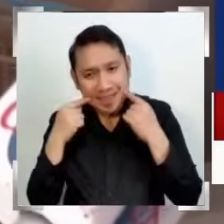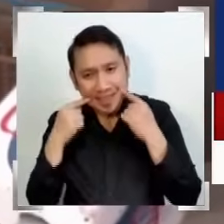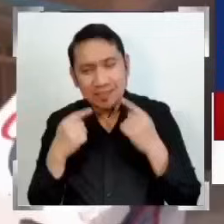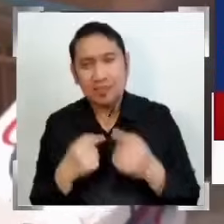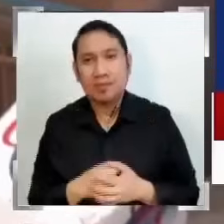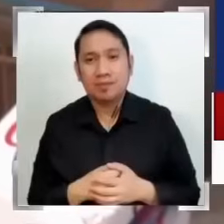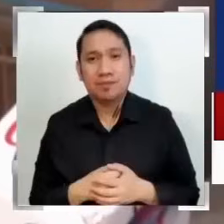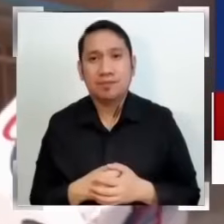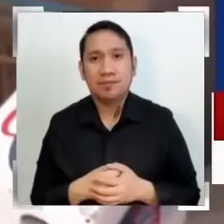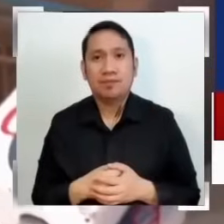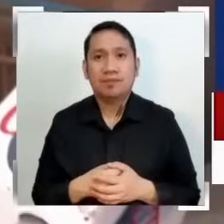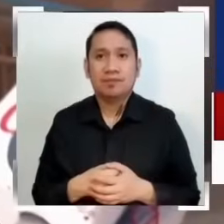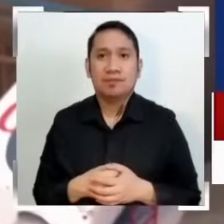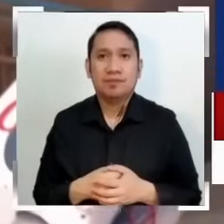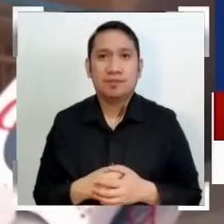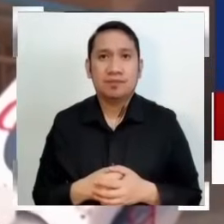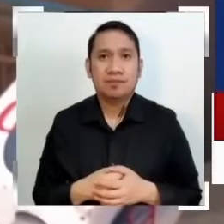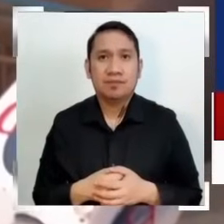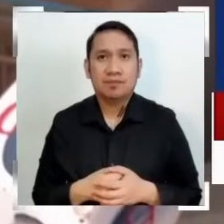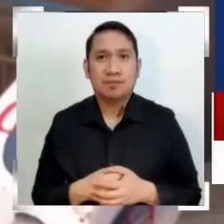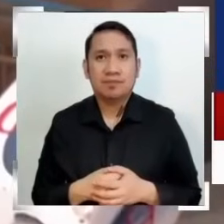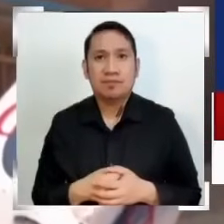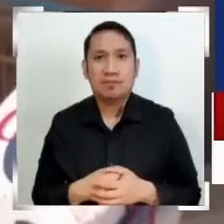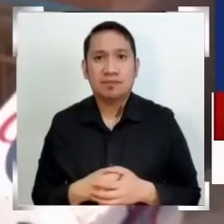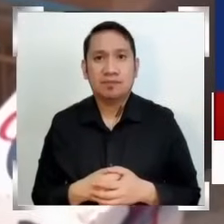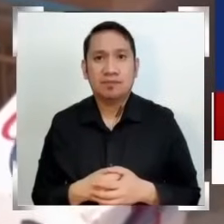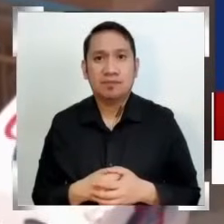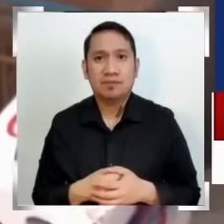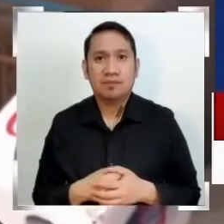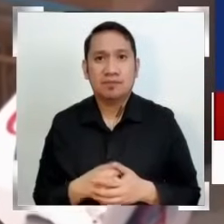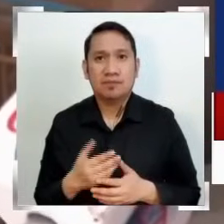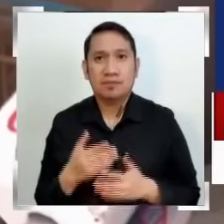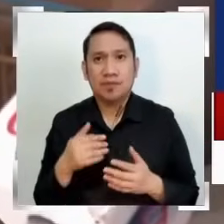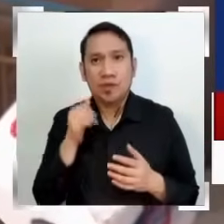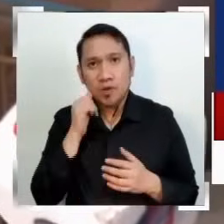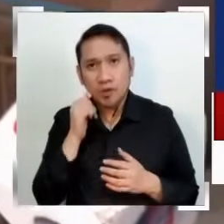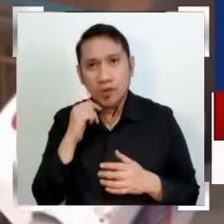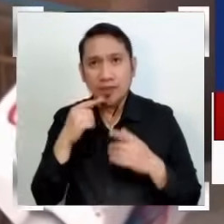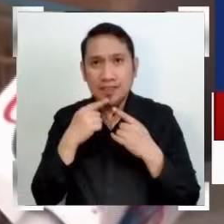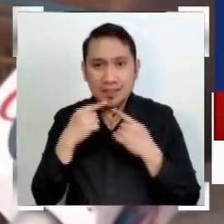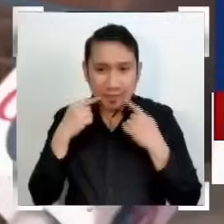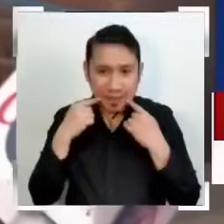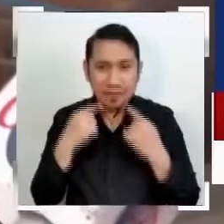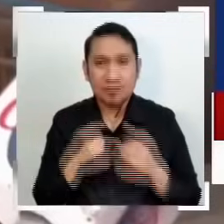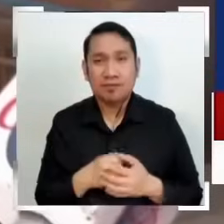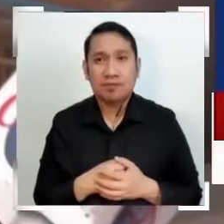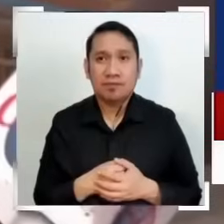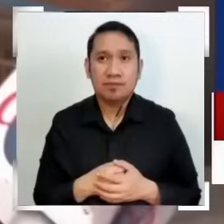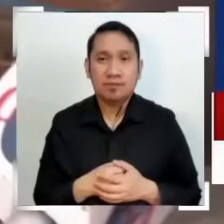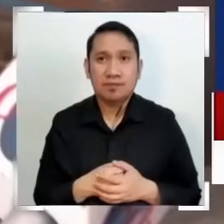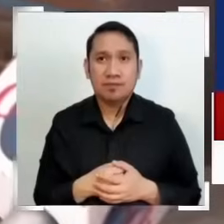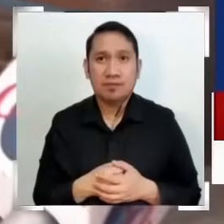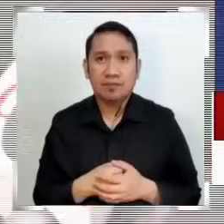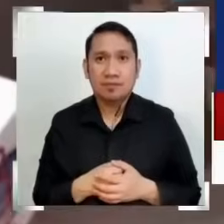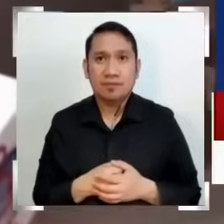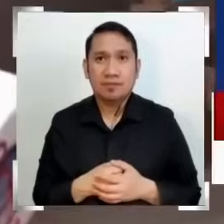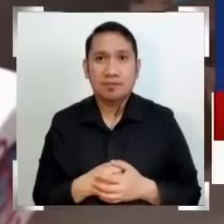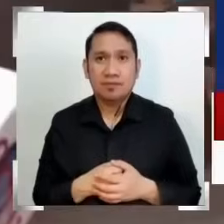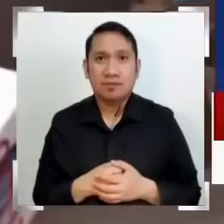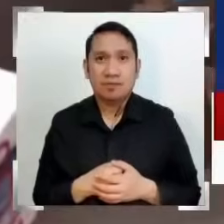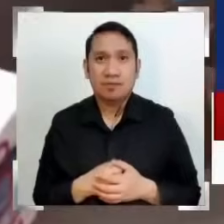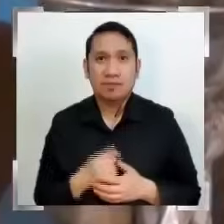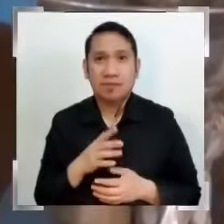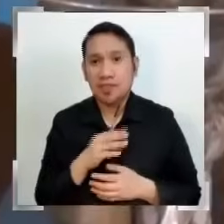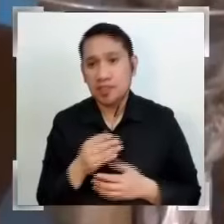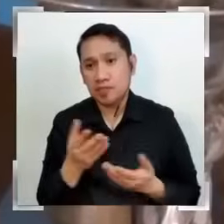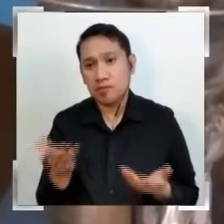Lambing mo, aghag niya mo. Tanong siya na ako, ismail siya ba? Niya mo, mupatong siya sa kumpa, sakit yung